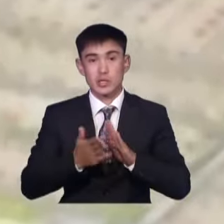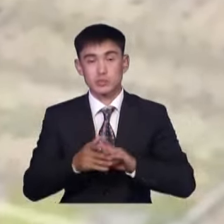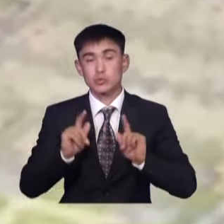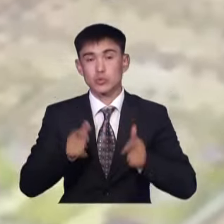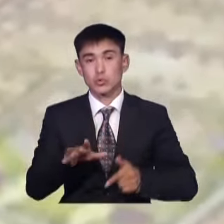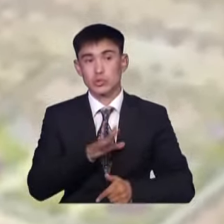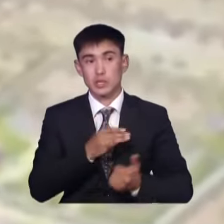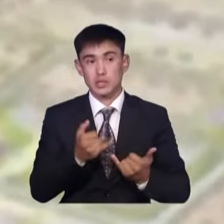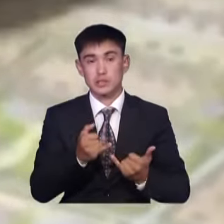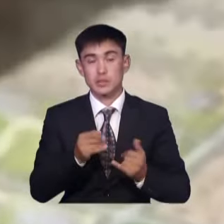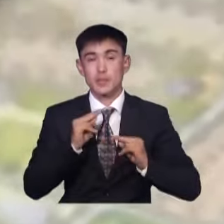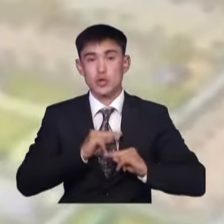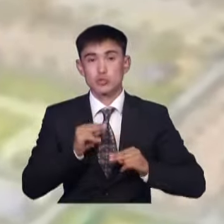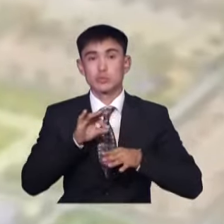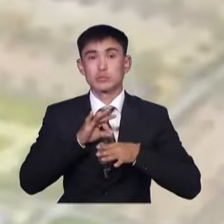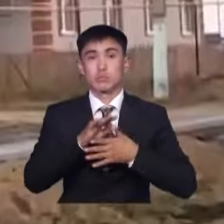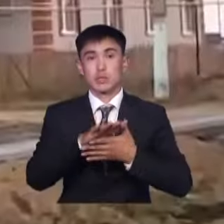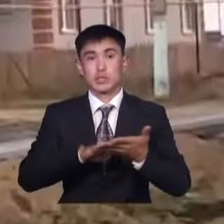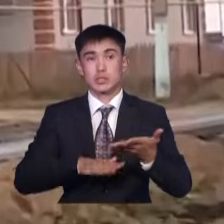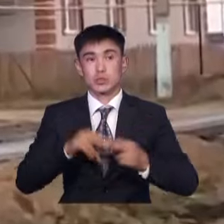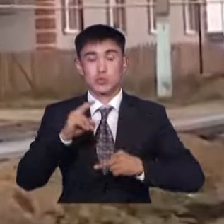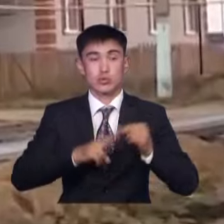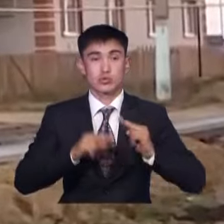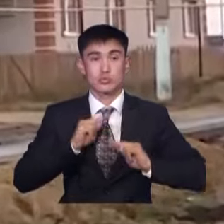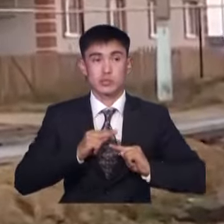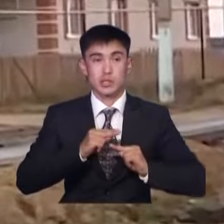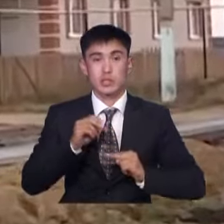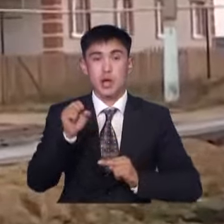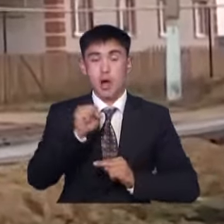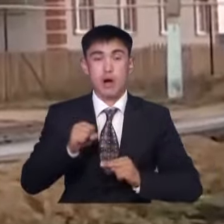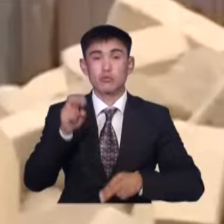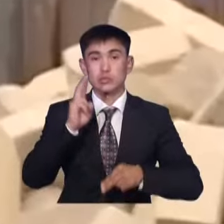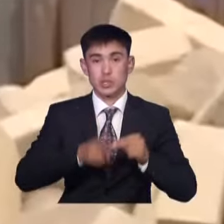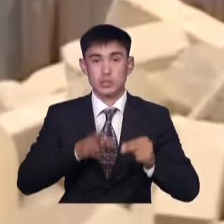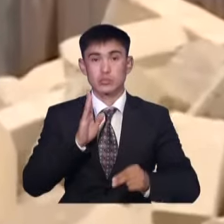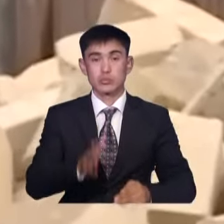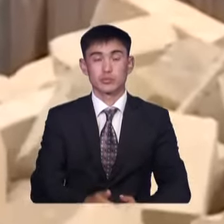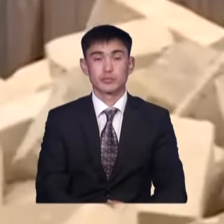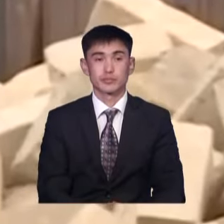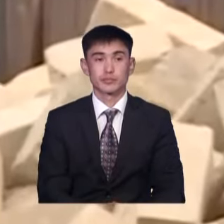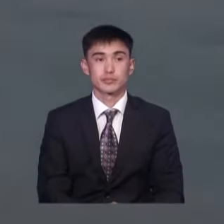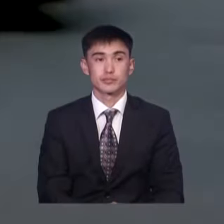қойылды. Қазірдің өзінде жұмыс жүріп жатыр. Құрылыс жұмыстарын тамыз айында аяқтау жоспарланған.